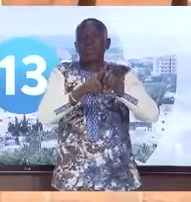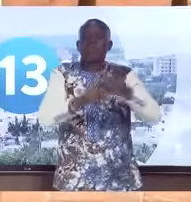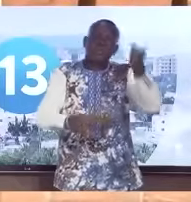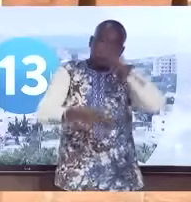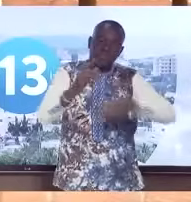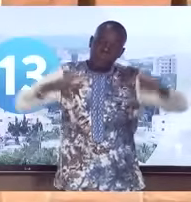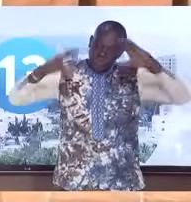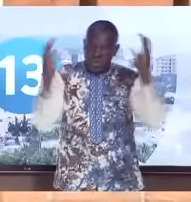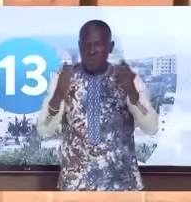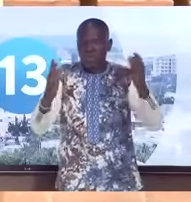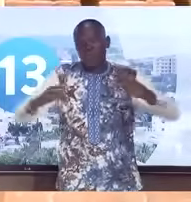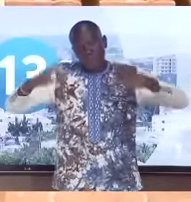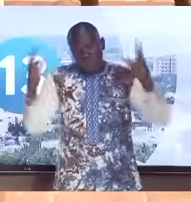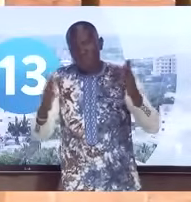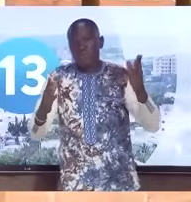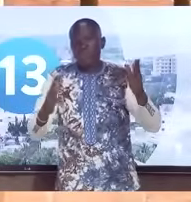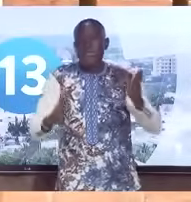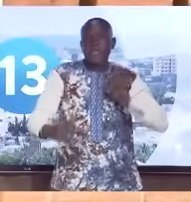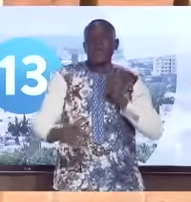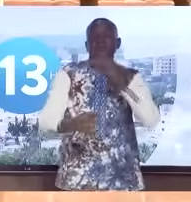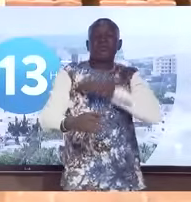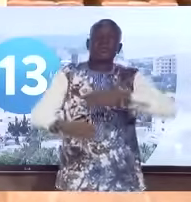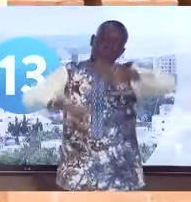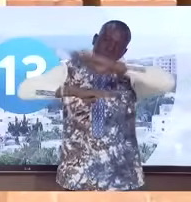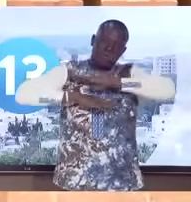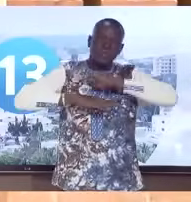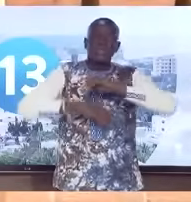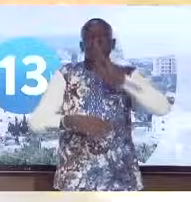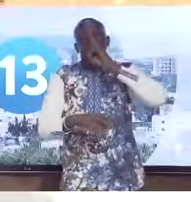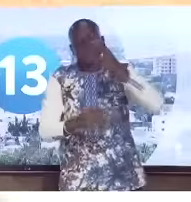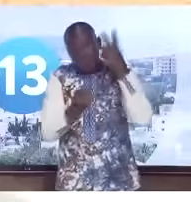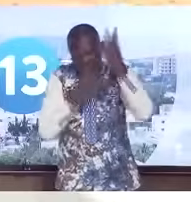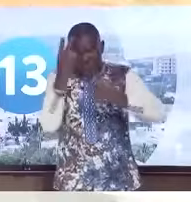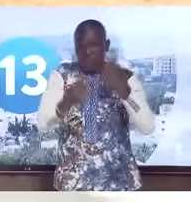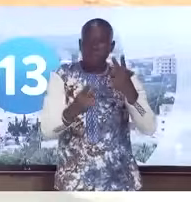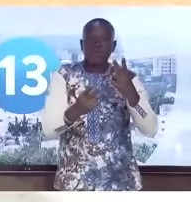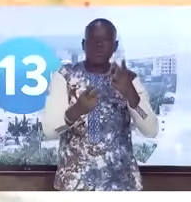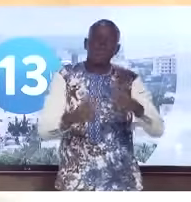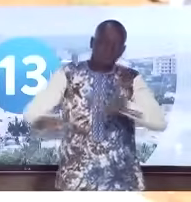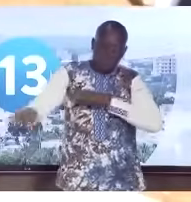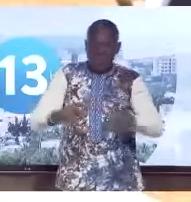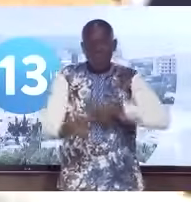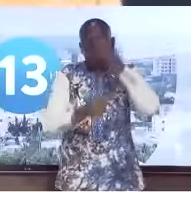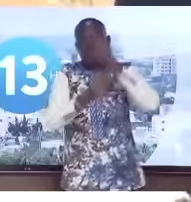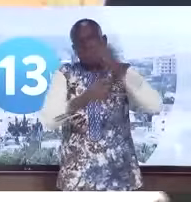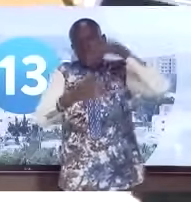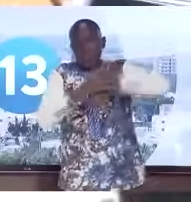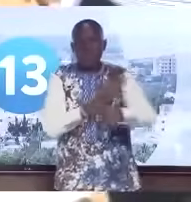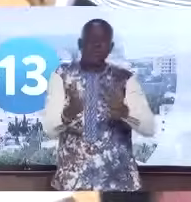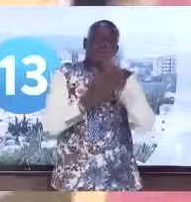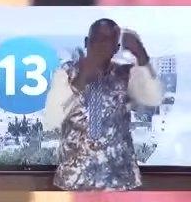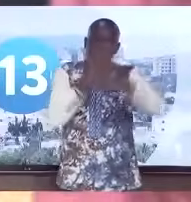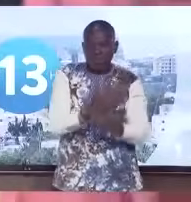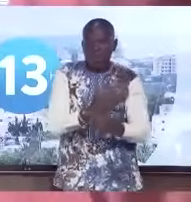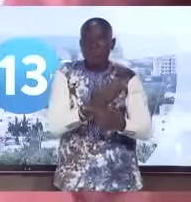nous encourager, nous féliciter, et nous sommes très satisfaits vraiment de cette visite. Ces réalisations entrent dans le cadre du projet